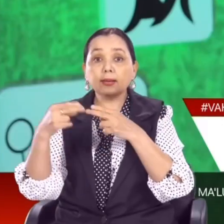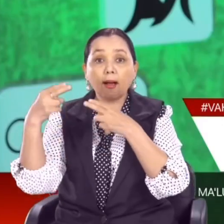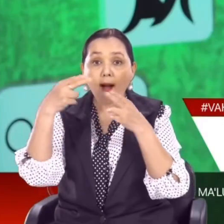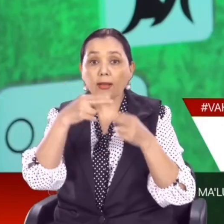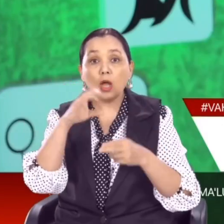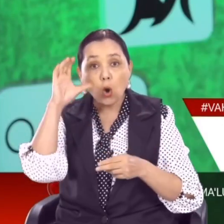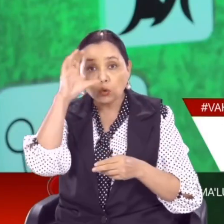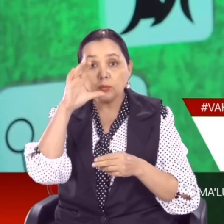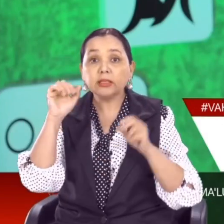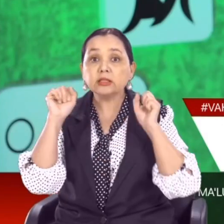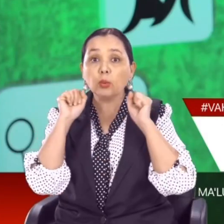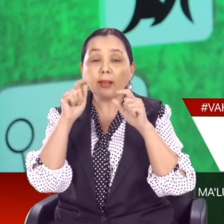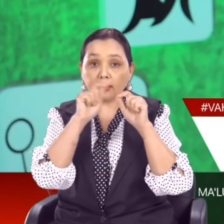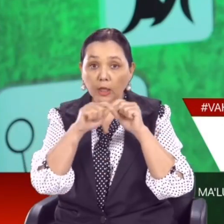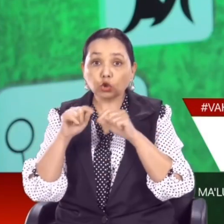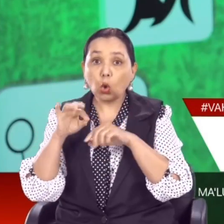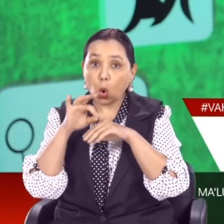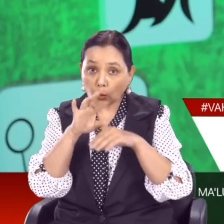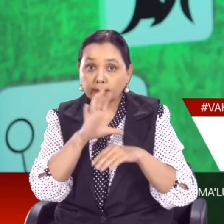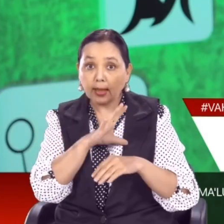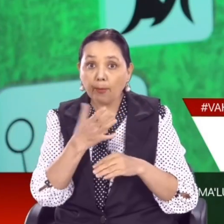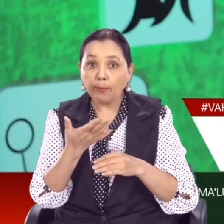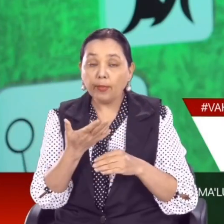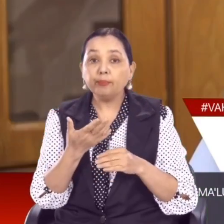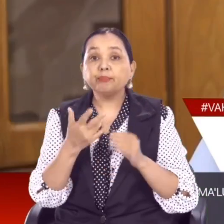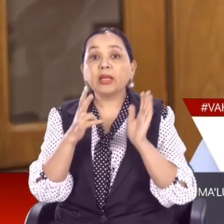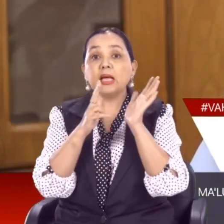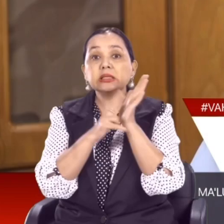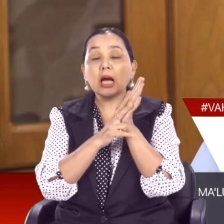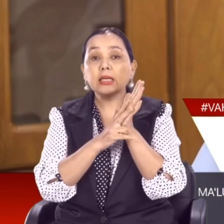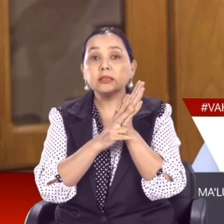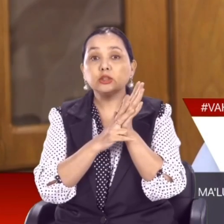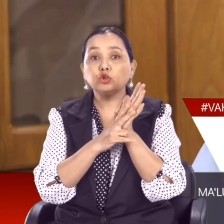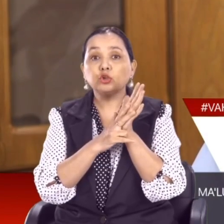xorijdan qaytgan o'zbekistonlik sportchilar tekshiruvdan o'tganmi?